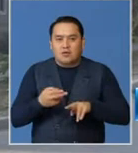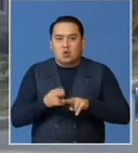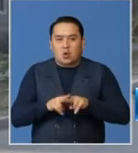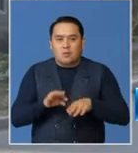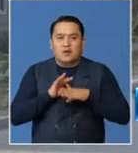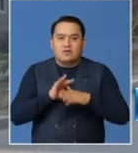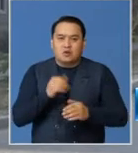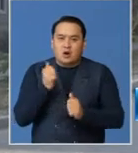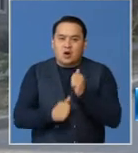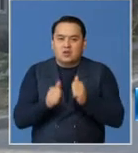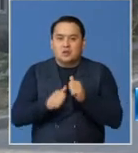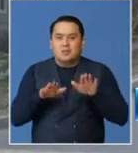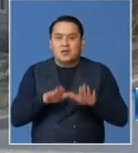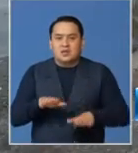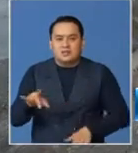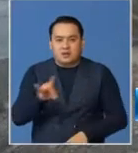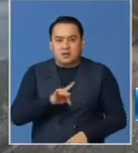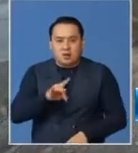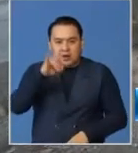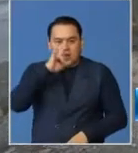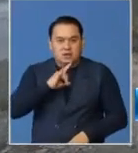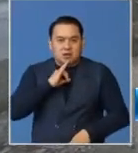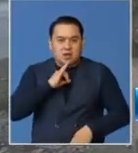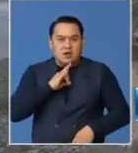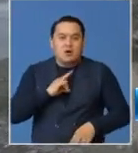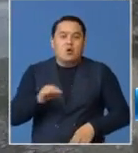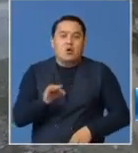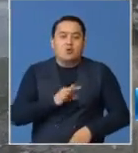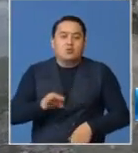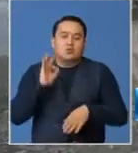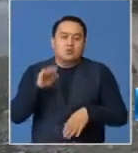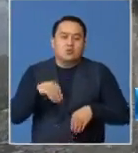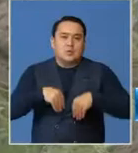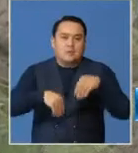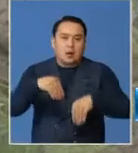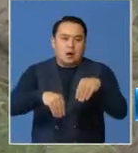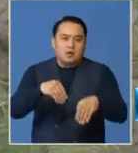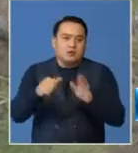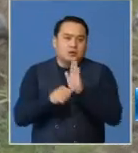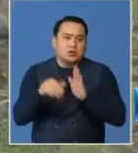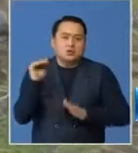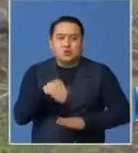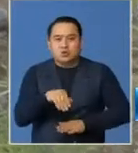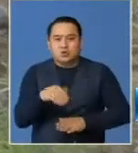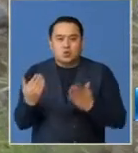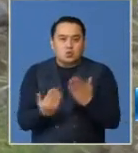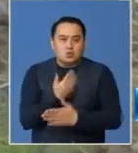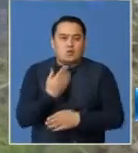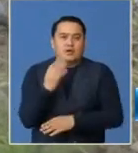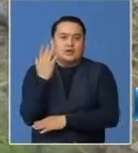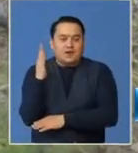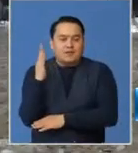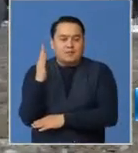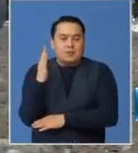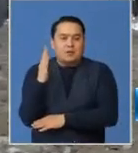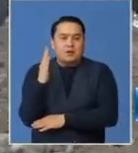рода проводятся в каждом уголке нашего региона. В целом в этом году в области будет посажено около 60 тысяч новых саженцев.